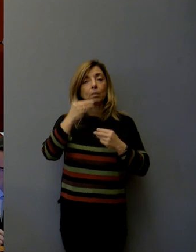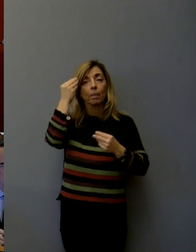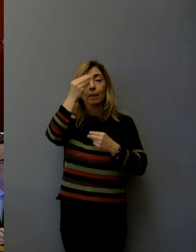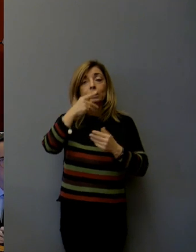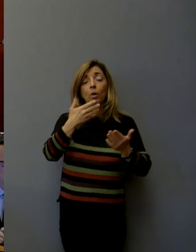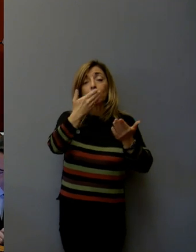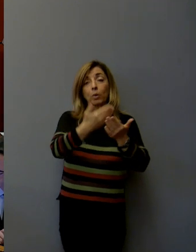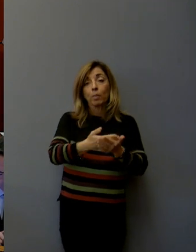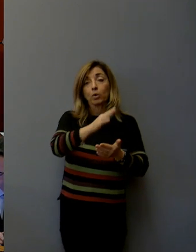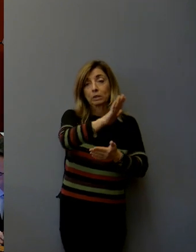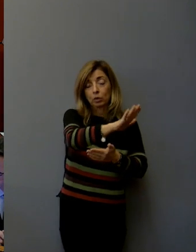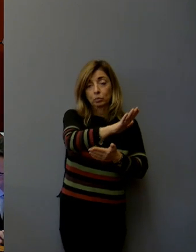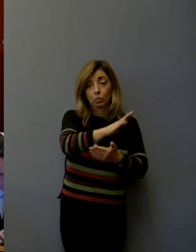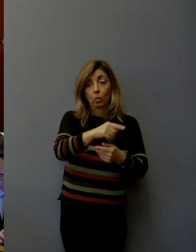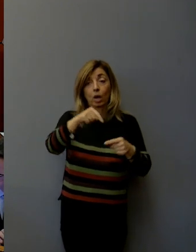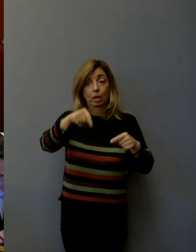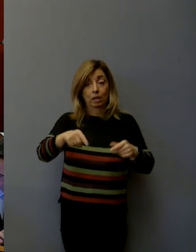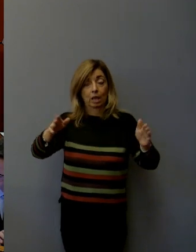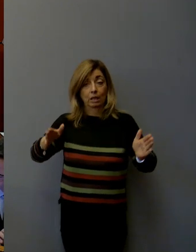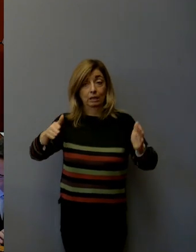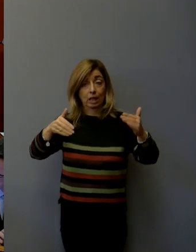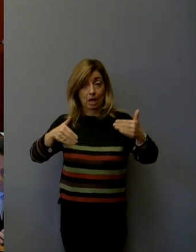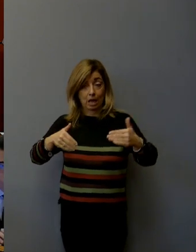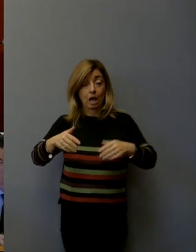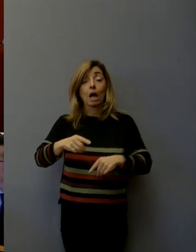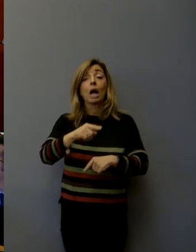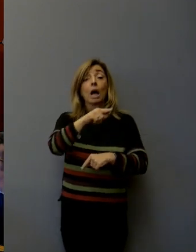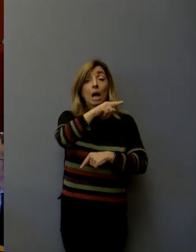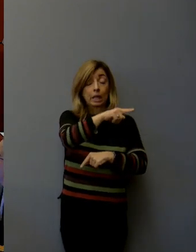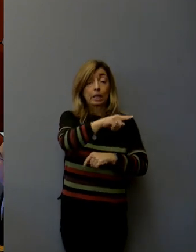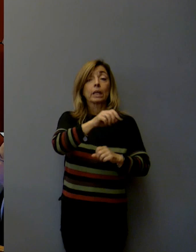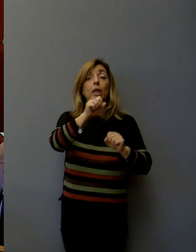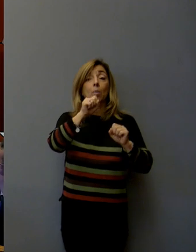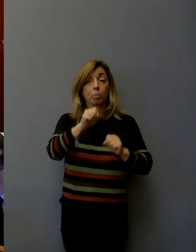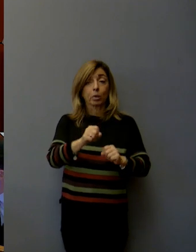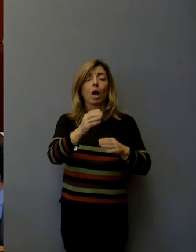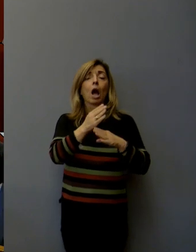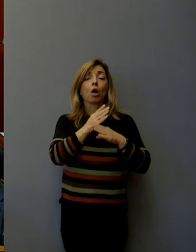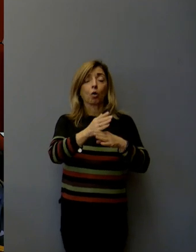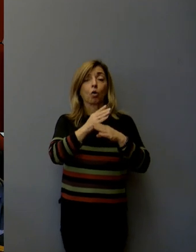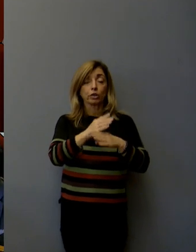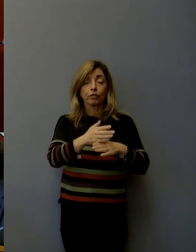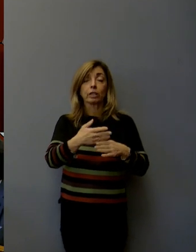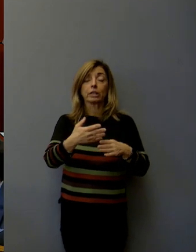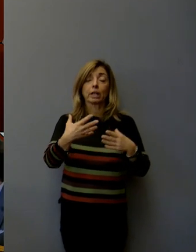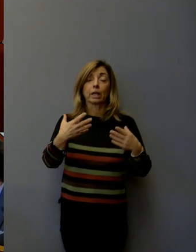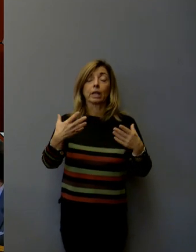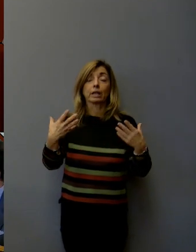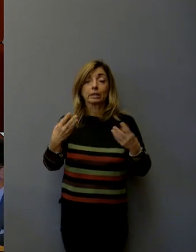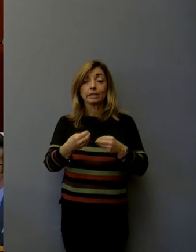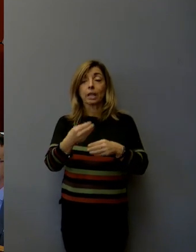quest'aula e lì che sarà chiamato al massimo a condividere con i consiglieri con i capigruppo